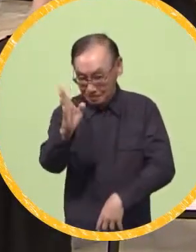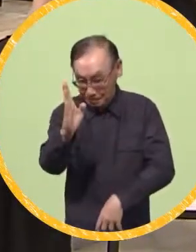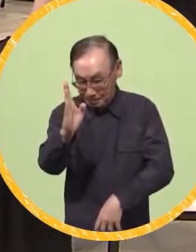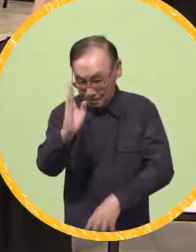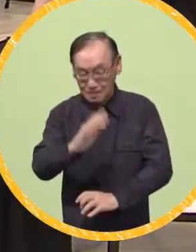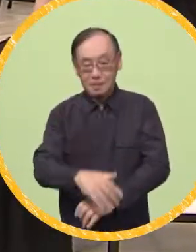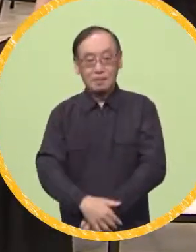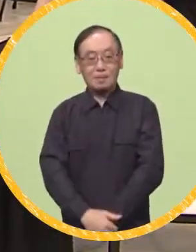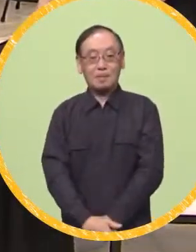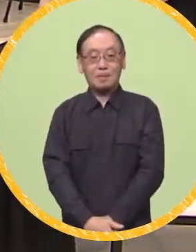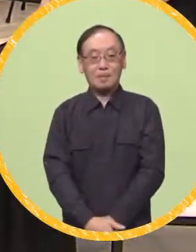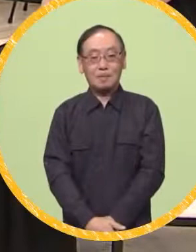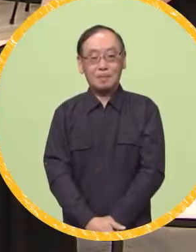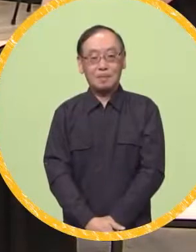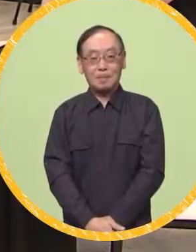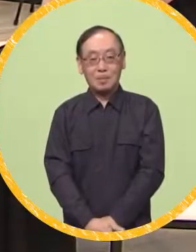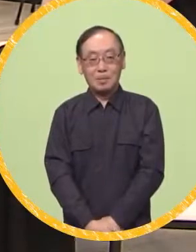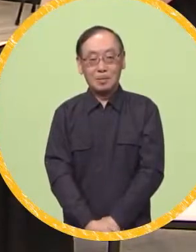どうぞ